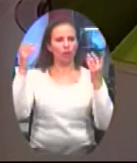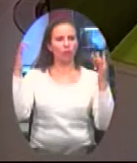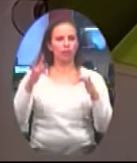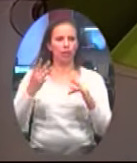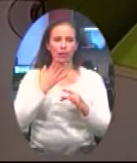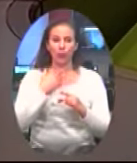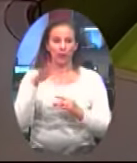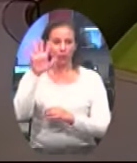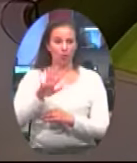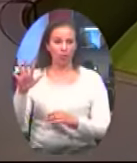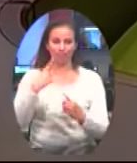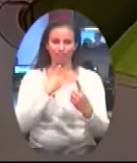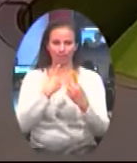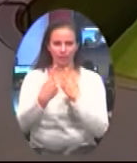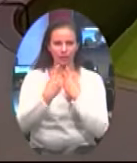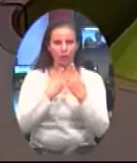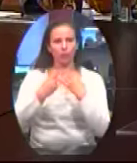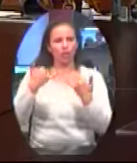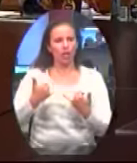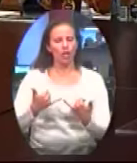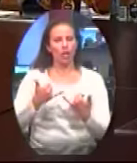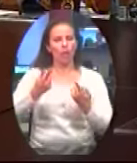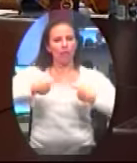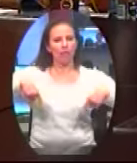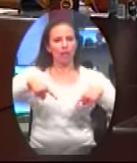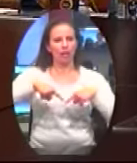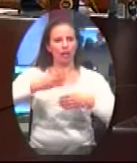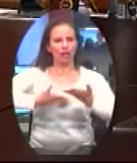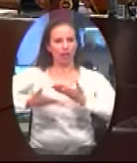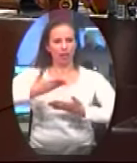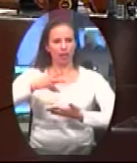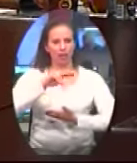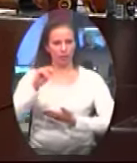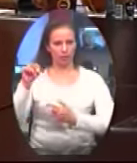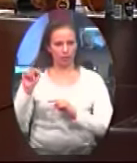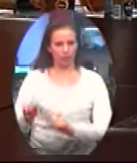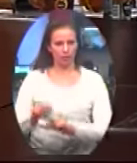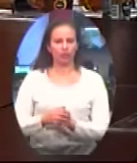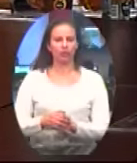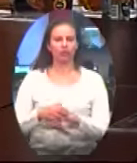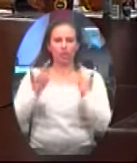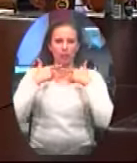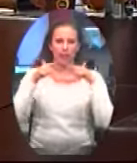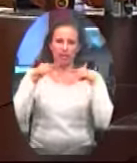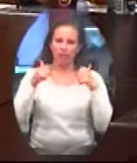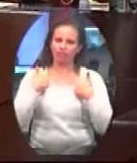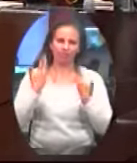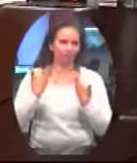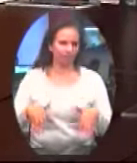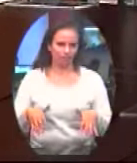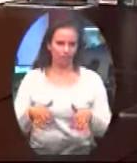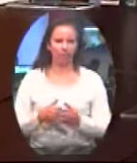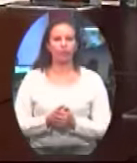שקיימה היום ועדת העלייה והקליטה בנושא. בהסברה אנחנו מפסידים, ישנו כמה גופים, אז הגיעו ואמרו, טוב, היום